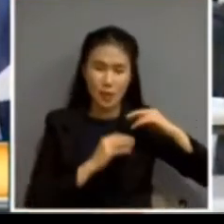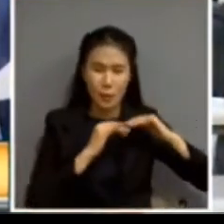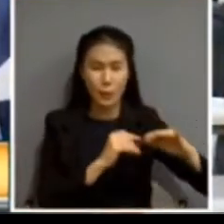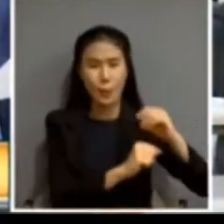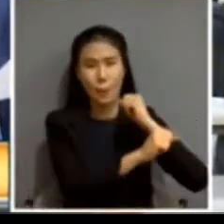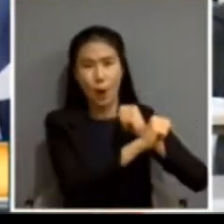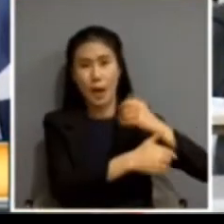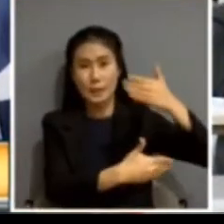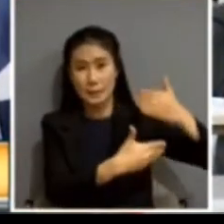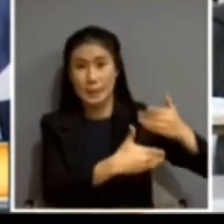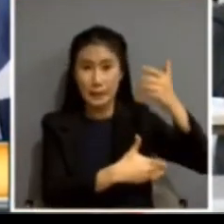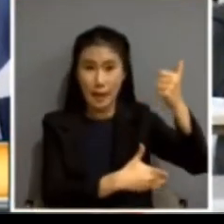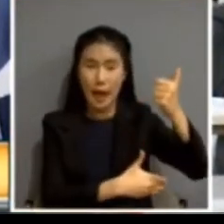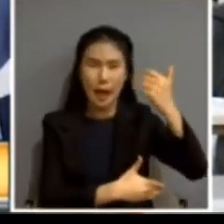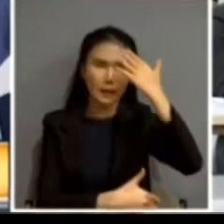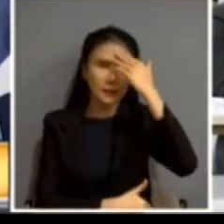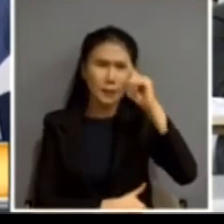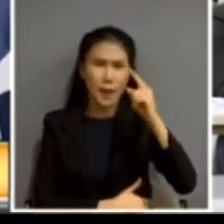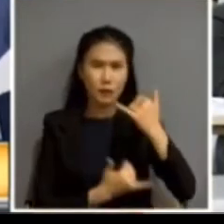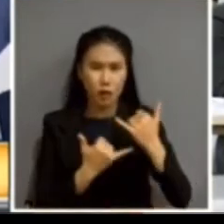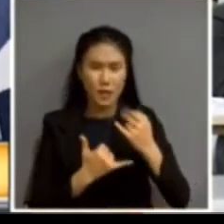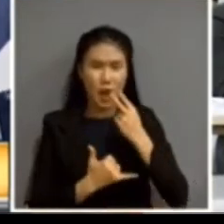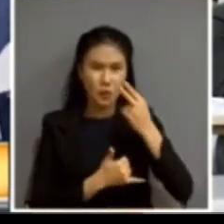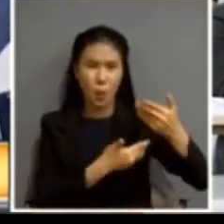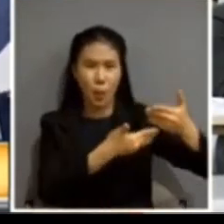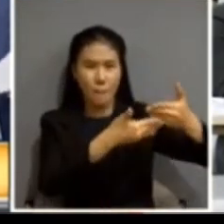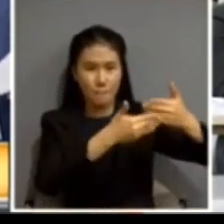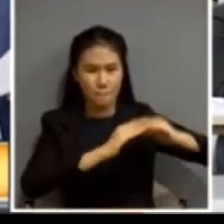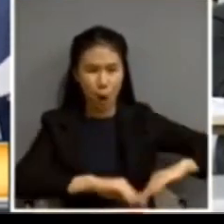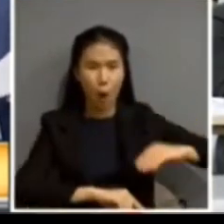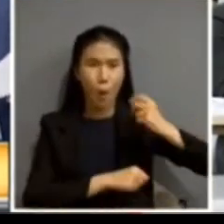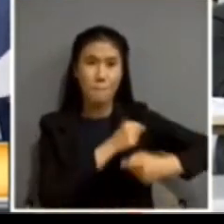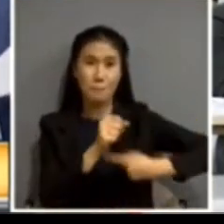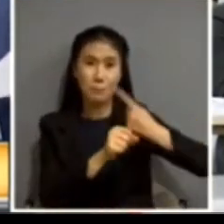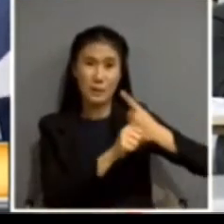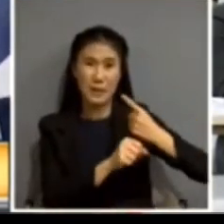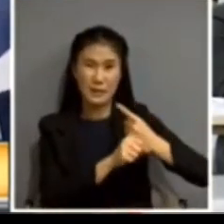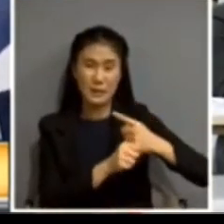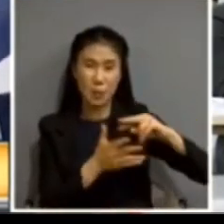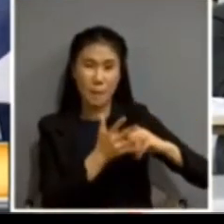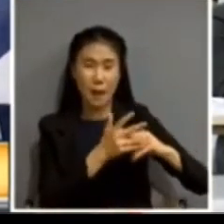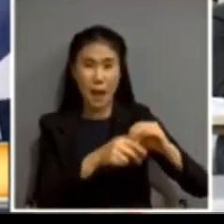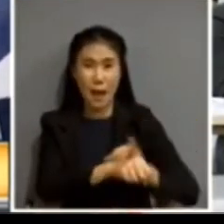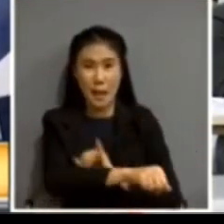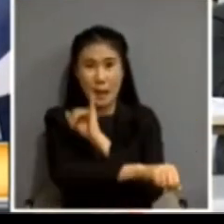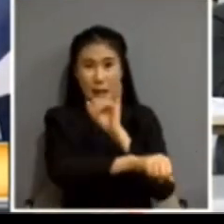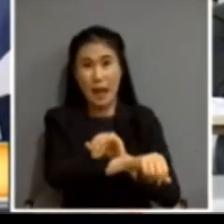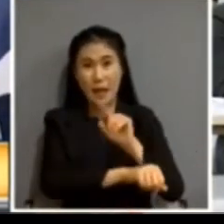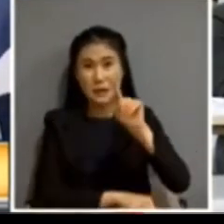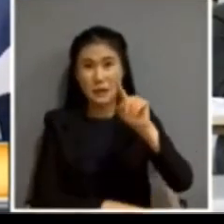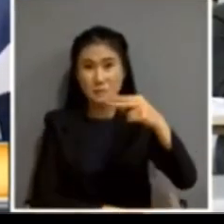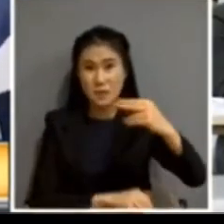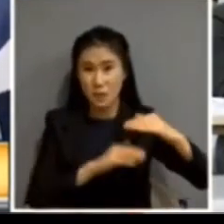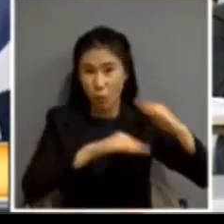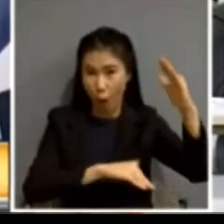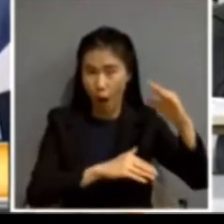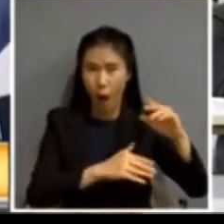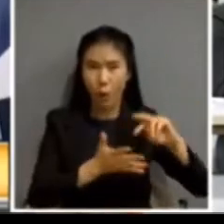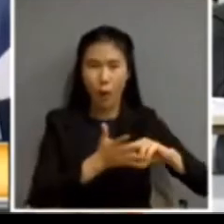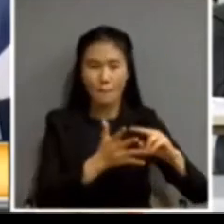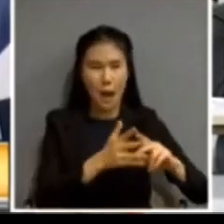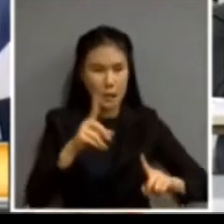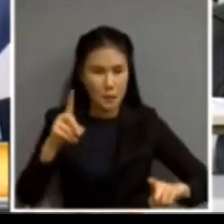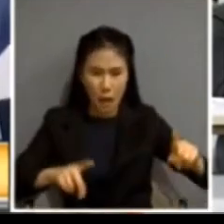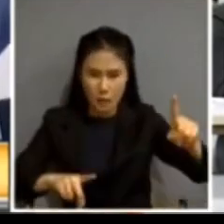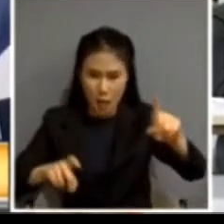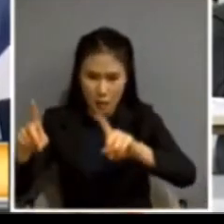ไทยเนี่ยมีตลิ่งพังปีหนึ่งนับหมื่นไร่นะครับถือเป็นการสูญเสียทรัพยากรธ